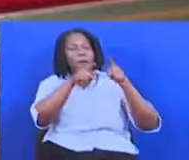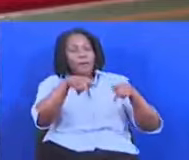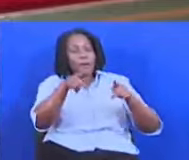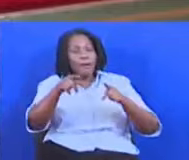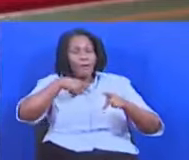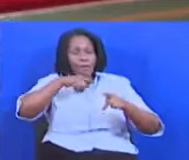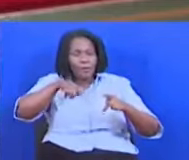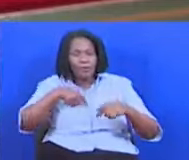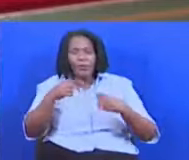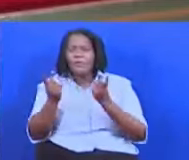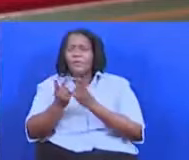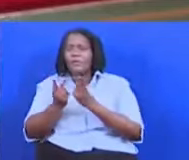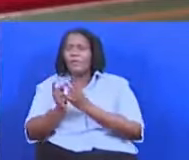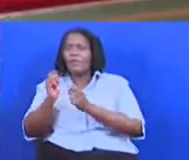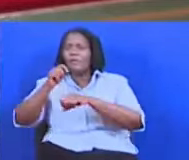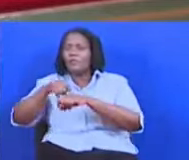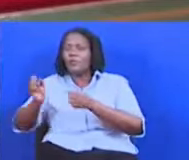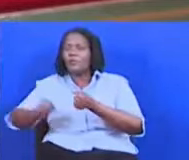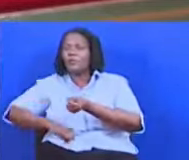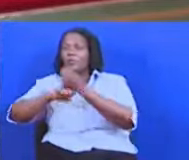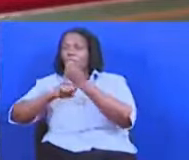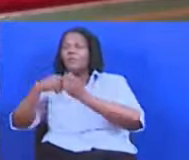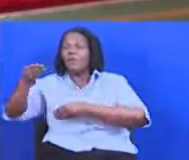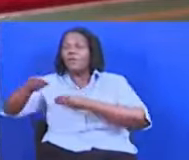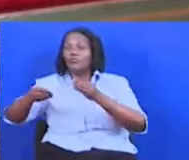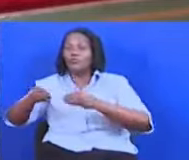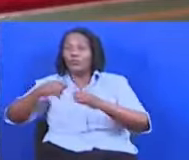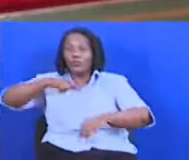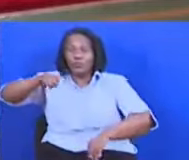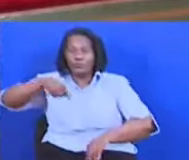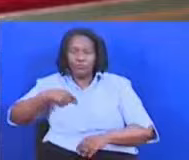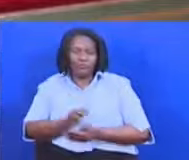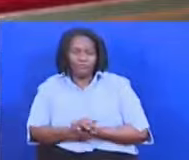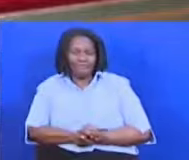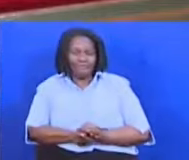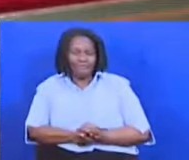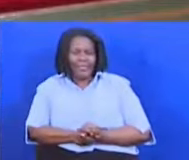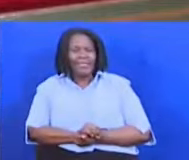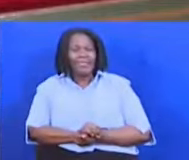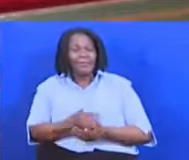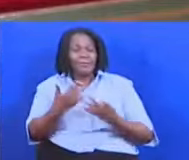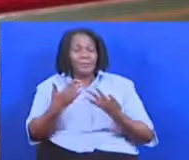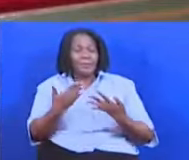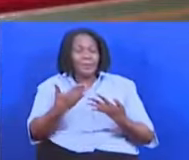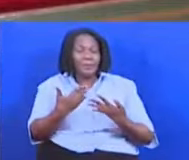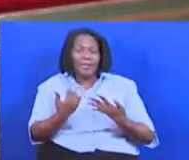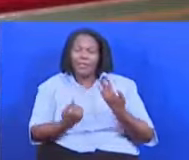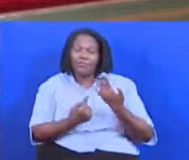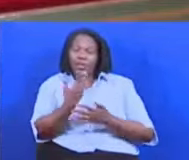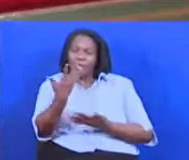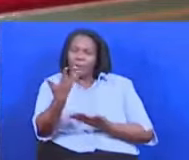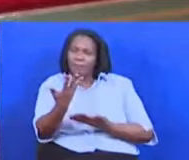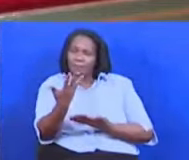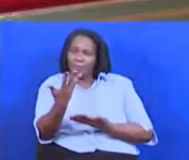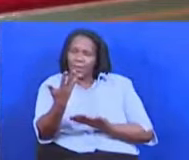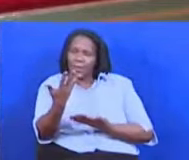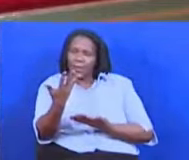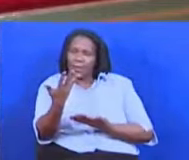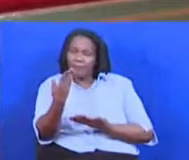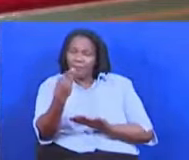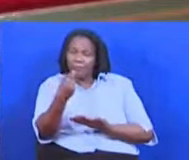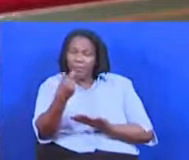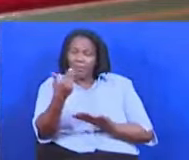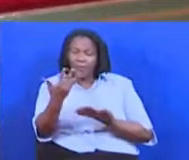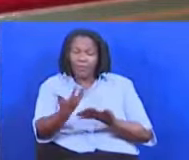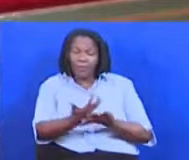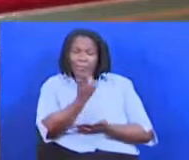pia zinagusa ustawi wa uchumi. Kwa hiyo kwa kadri fedha zitakavyokuwa zinapatikana